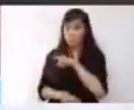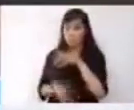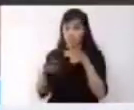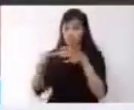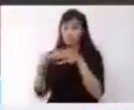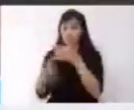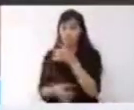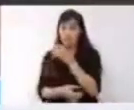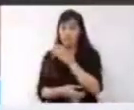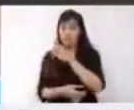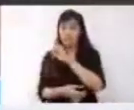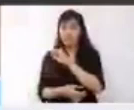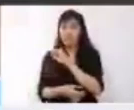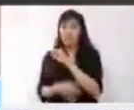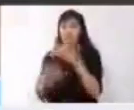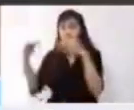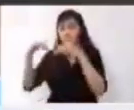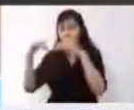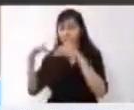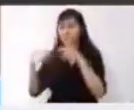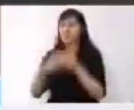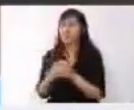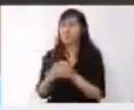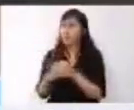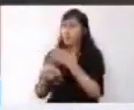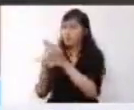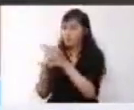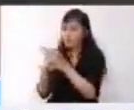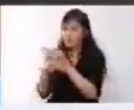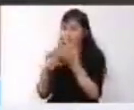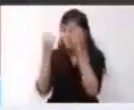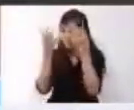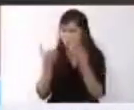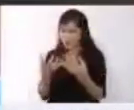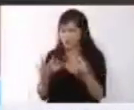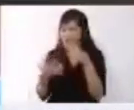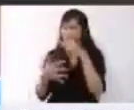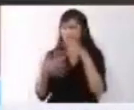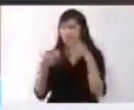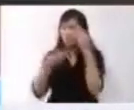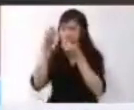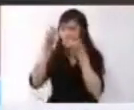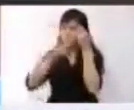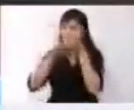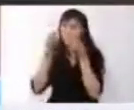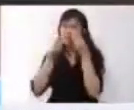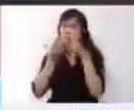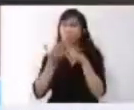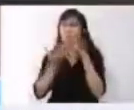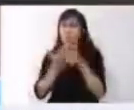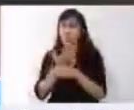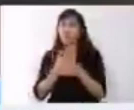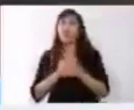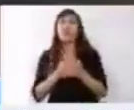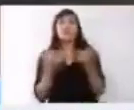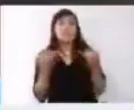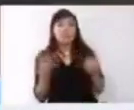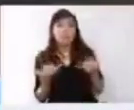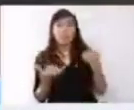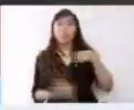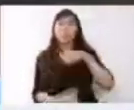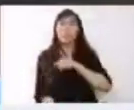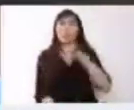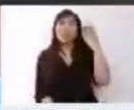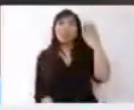ulit. Ito, multi-purpose loan plus liliit pa yung monthly amortization nila at kung may past due sila at nagkataon